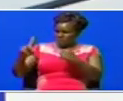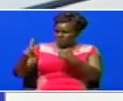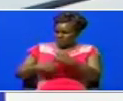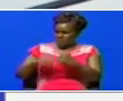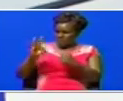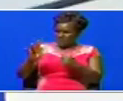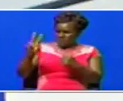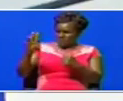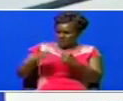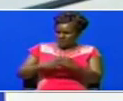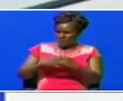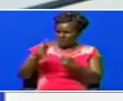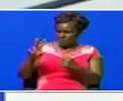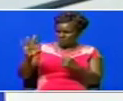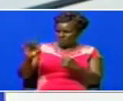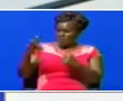639, 297,